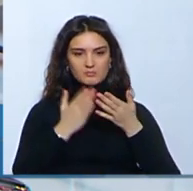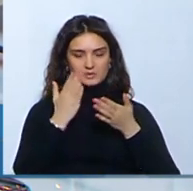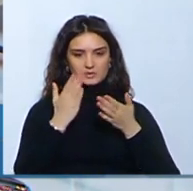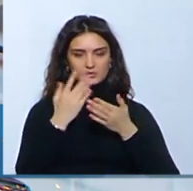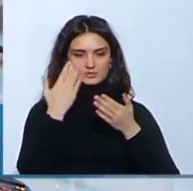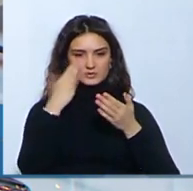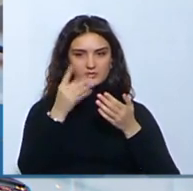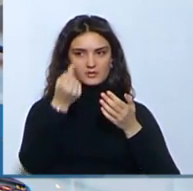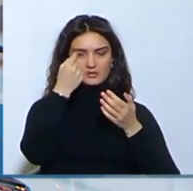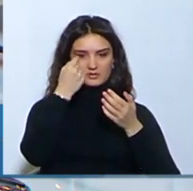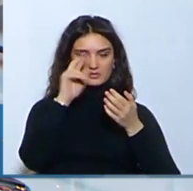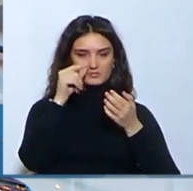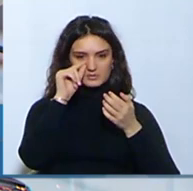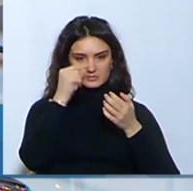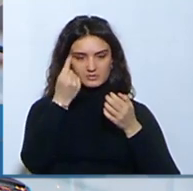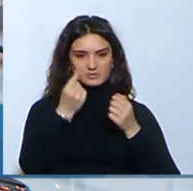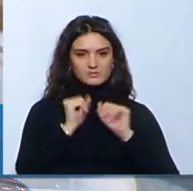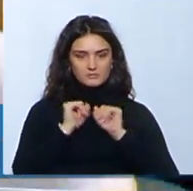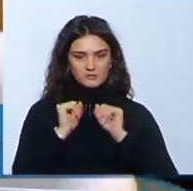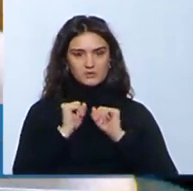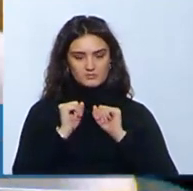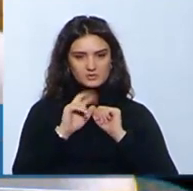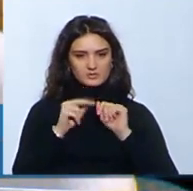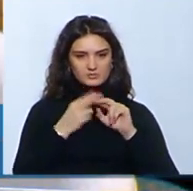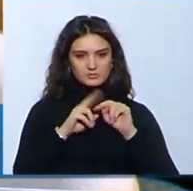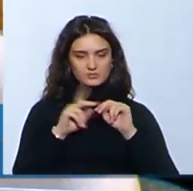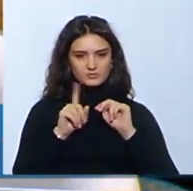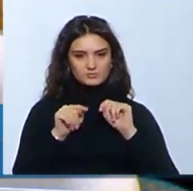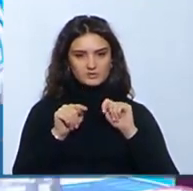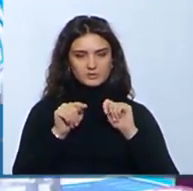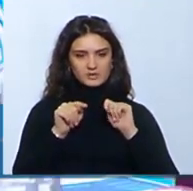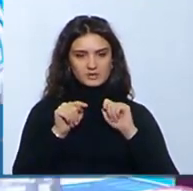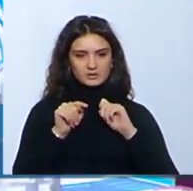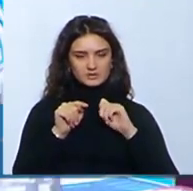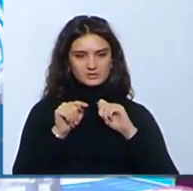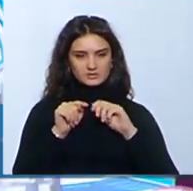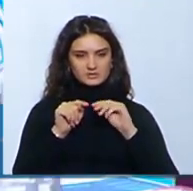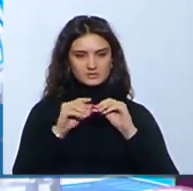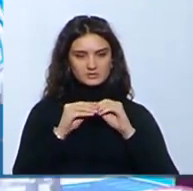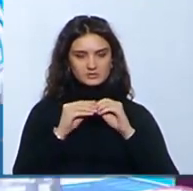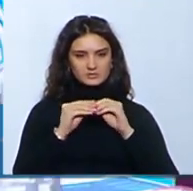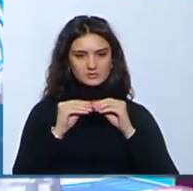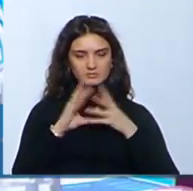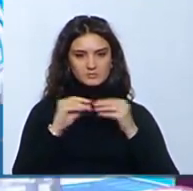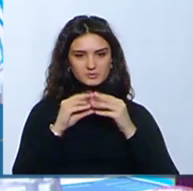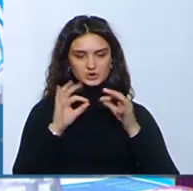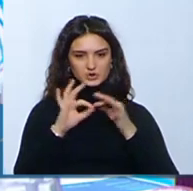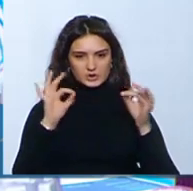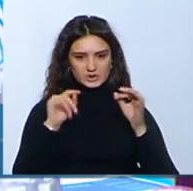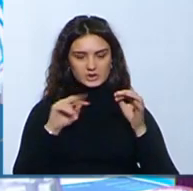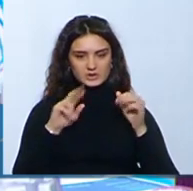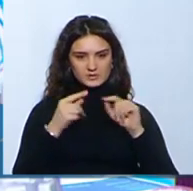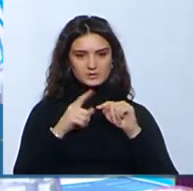უცხო სხეულზე და მისი ამოღების მცდელობაზე, იმიტომ რომ სხვა სტრუქტურა. იცით რა, ამ შემთხვევაში აქცენტი იყო თვალის ბამბის ჩხირზე